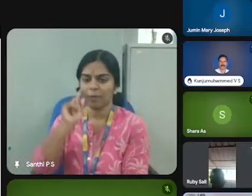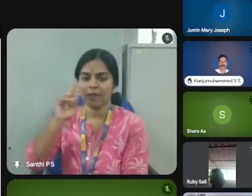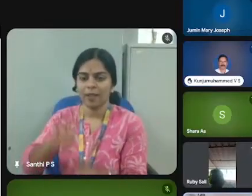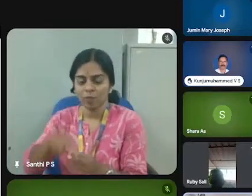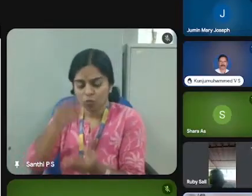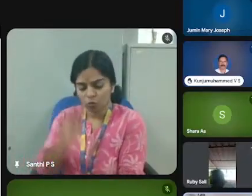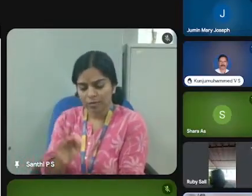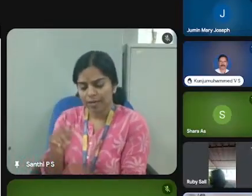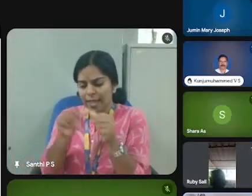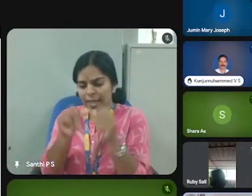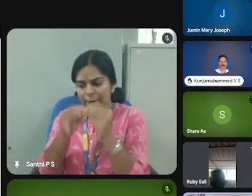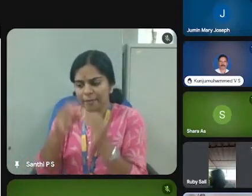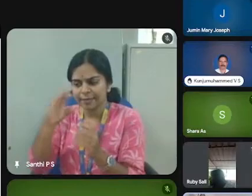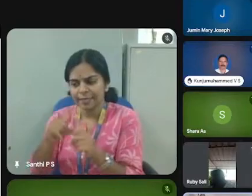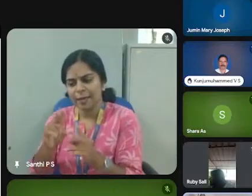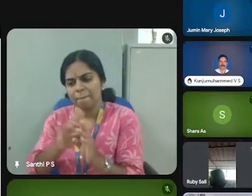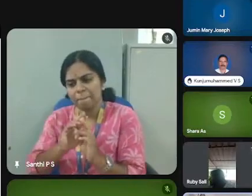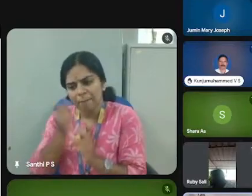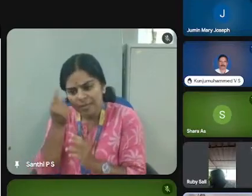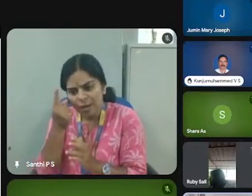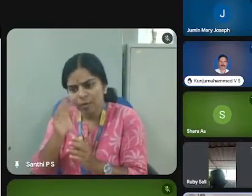റൈറ്റിംഗിലേക്ക് ട്രെയിനിങ് കൊടുക്കാൻ.